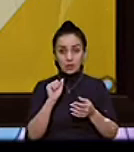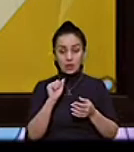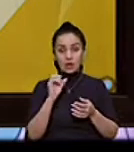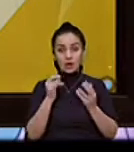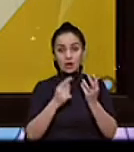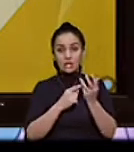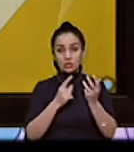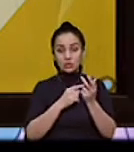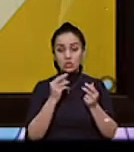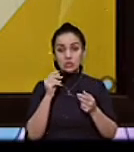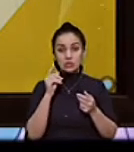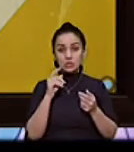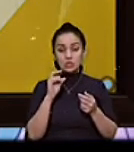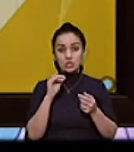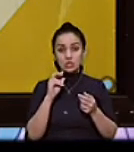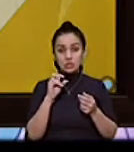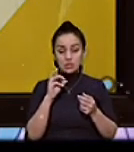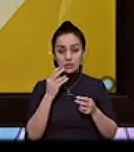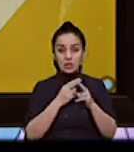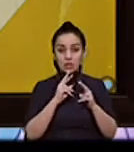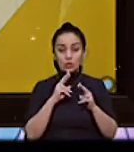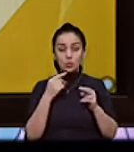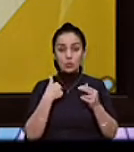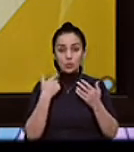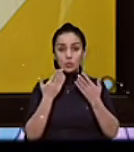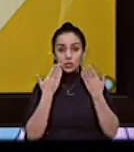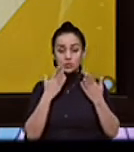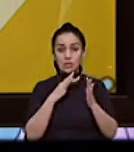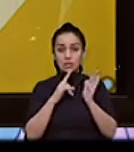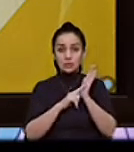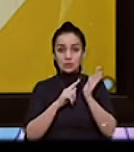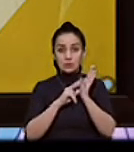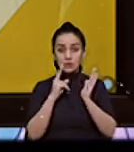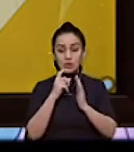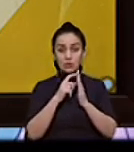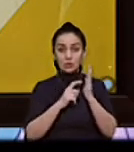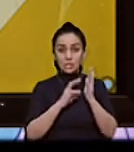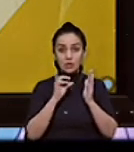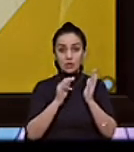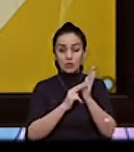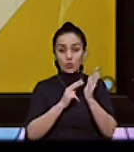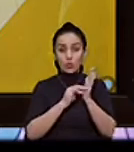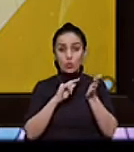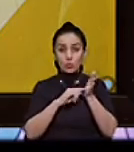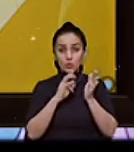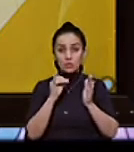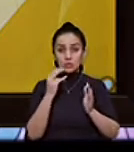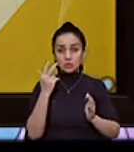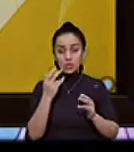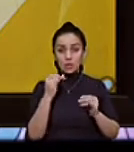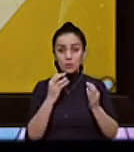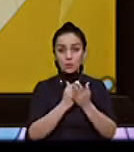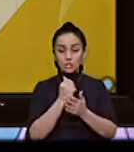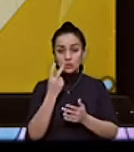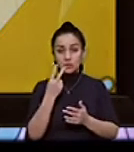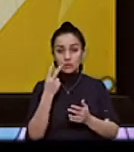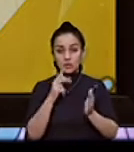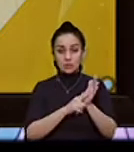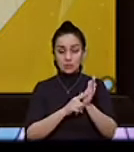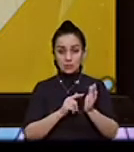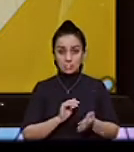на количество частей, которые мы прочитали. 72 разделили на 8, умножили на 3,